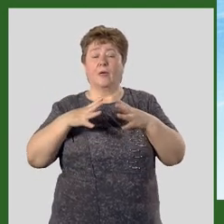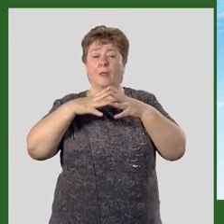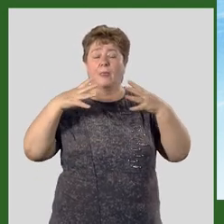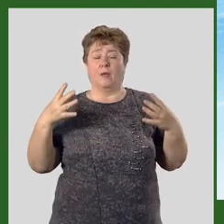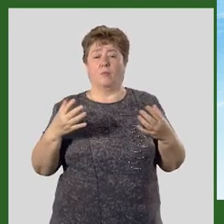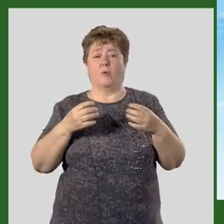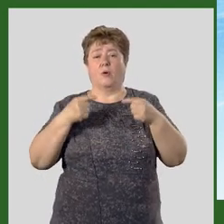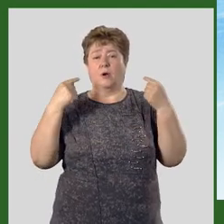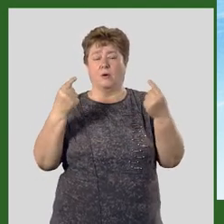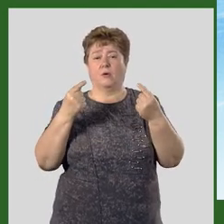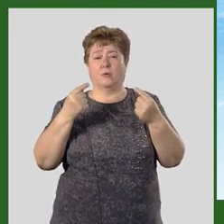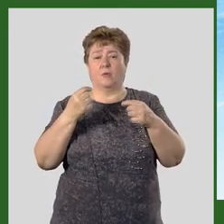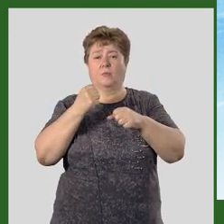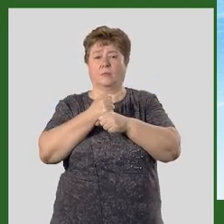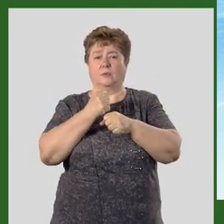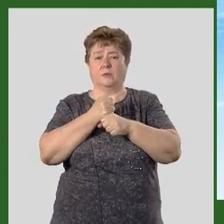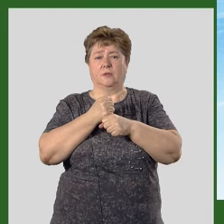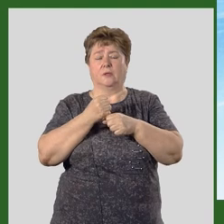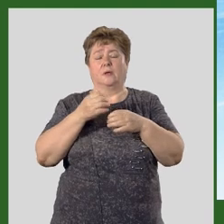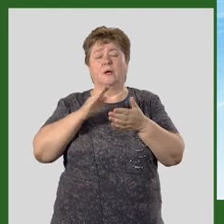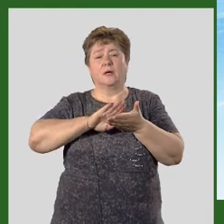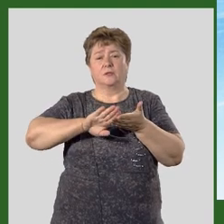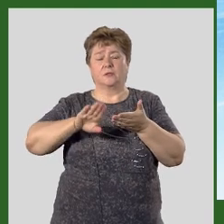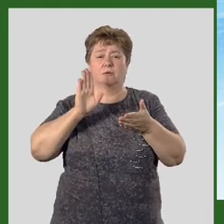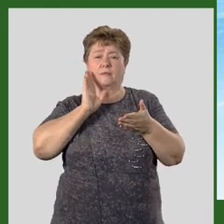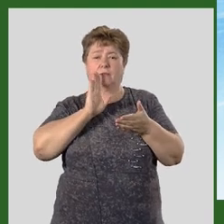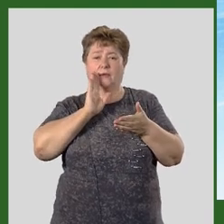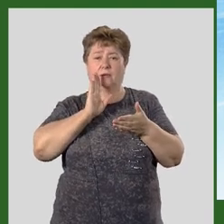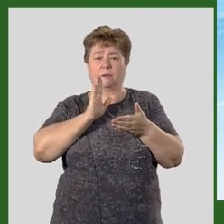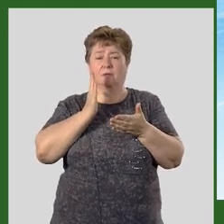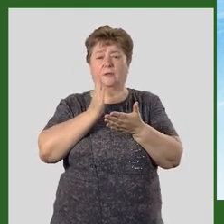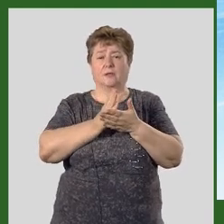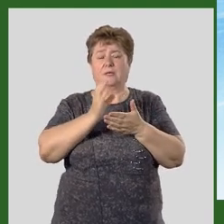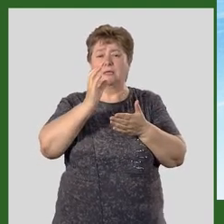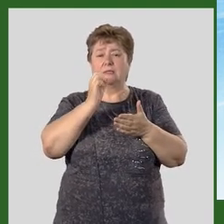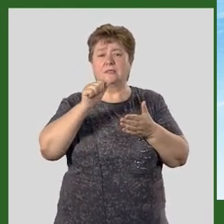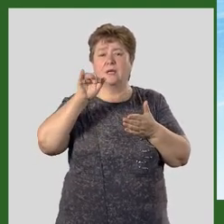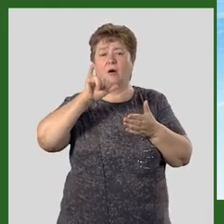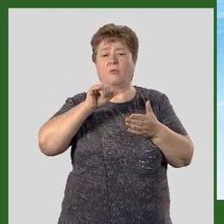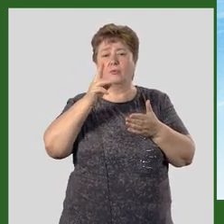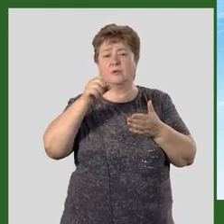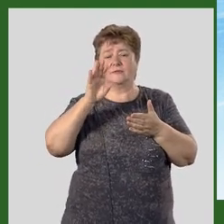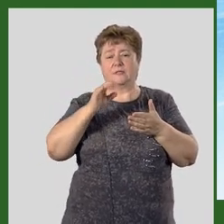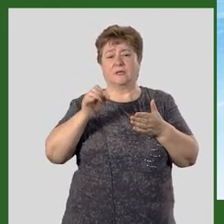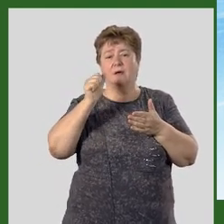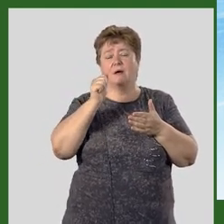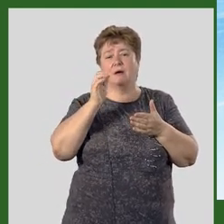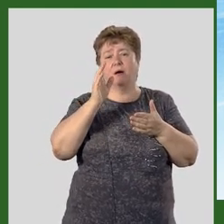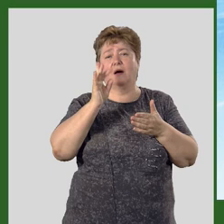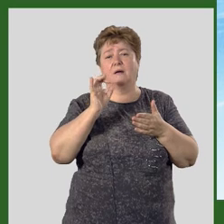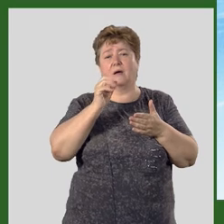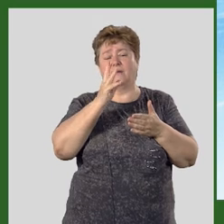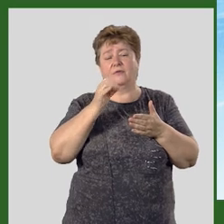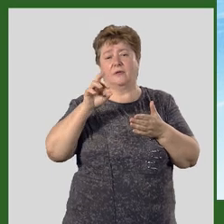Наиболее крупный по производительности опреснитель находится в Саудовской Аравии.